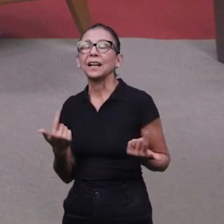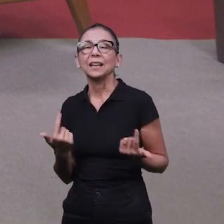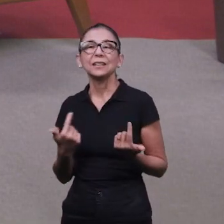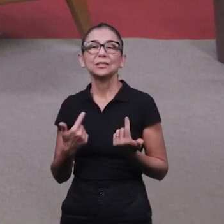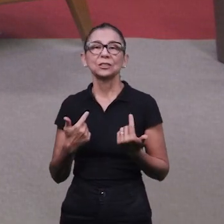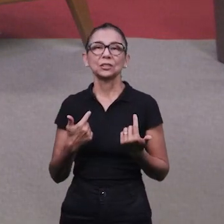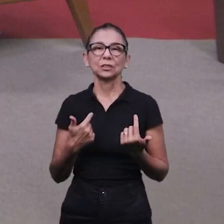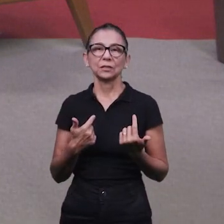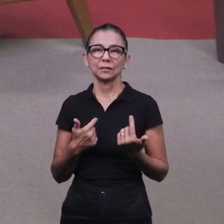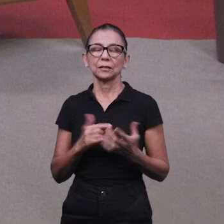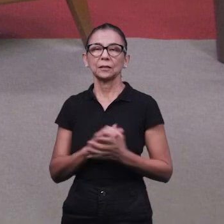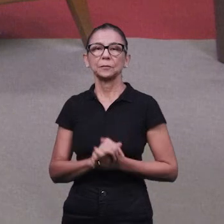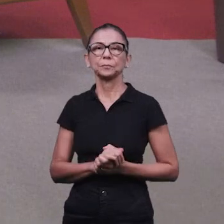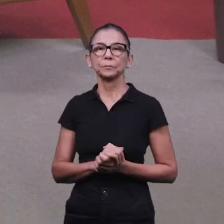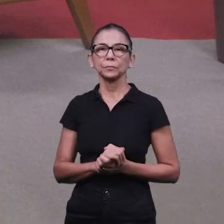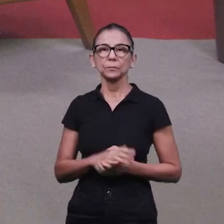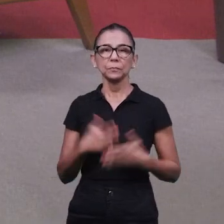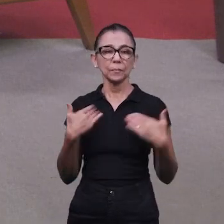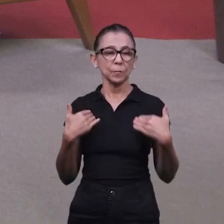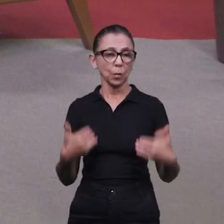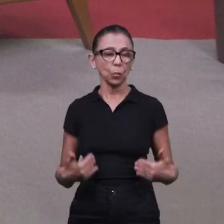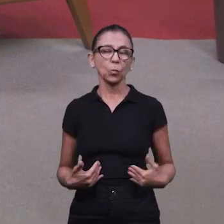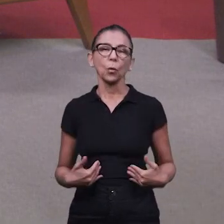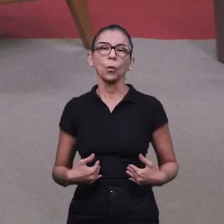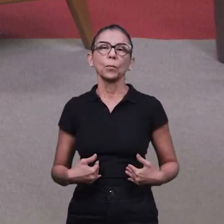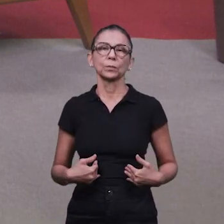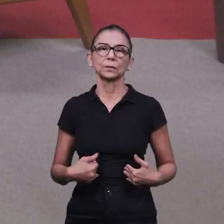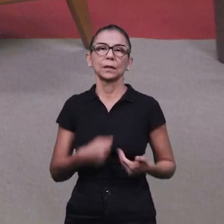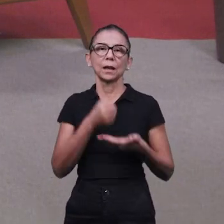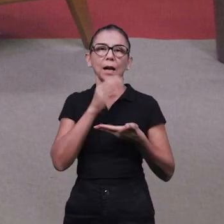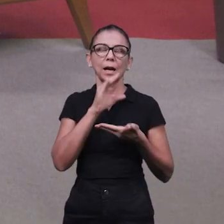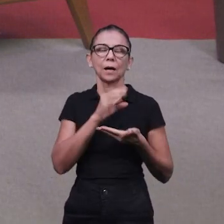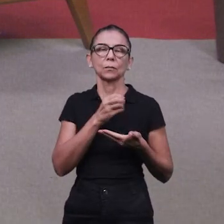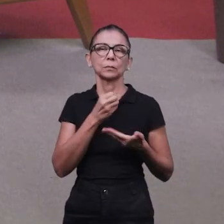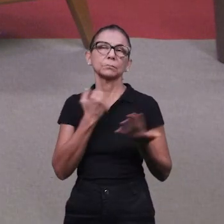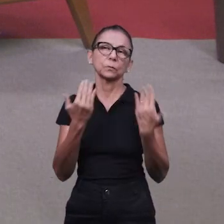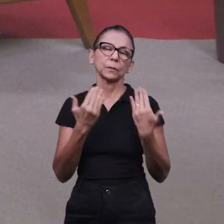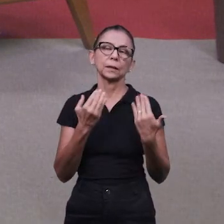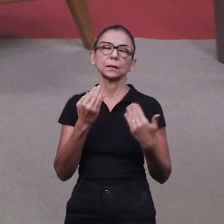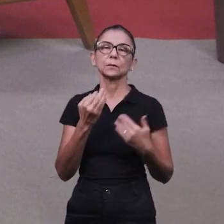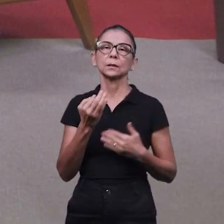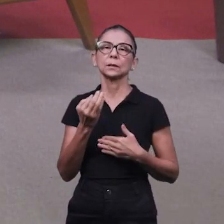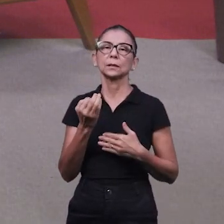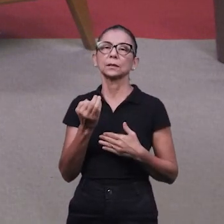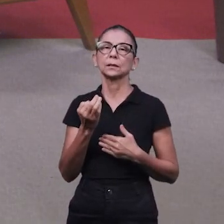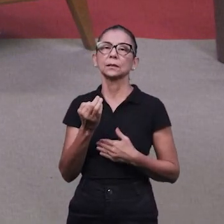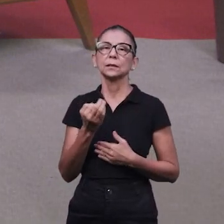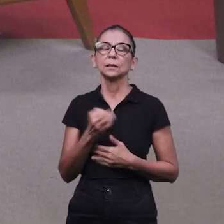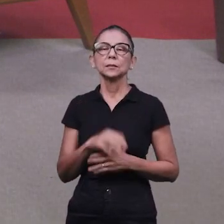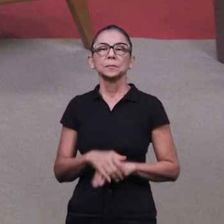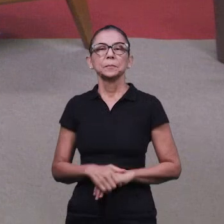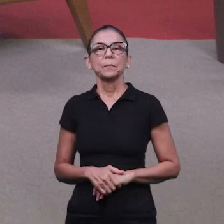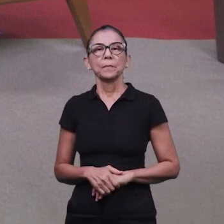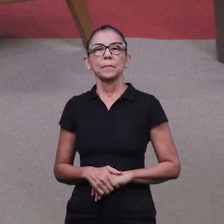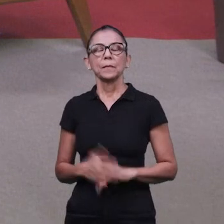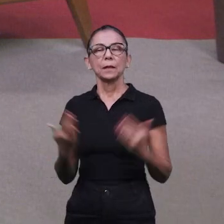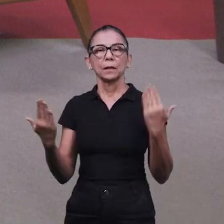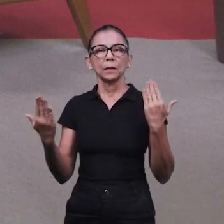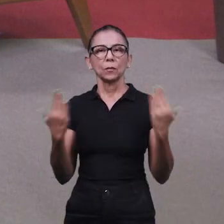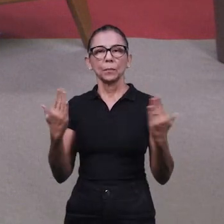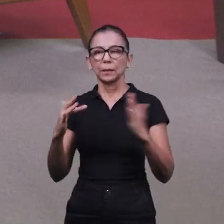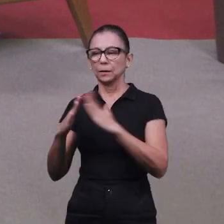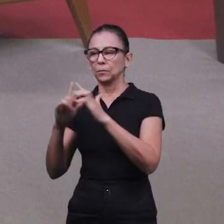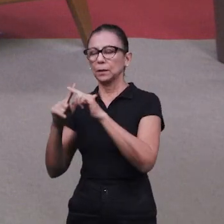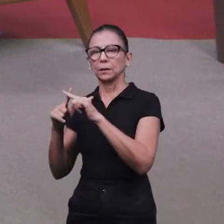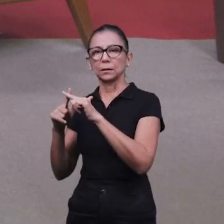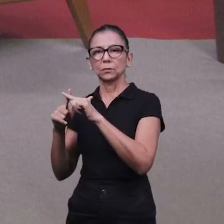Et donc, puis-je moi, n'est-ce pas, être bénéficié pour l'eau, n'est-ce pas? Gloire, l'eau de l'Esprit,